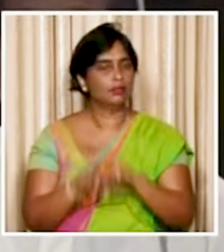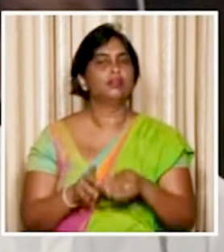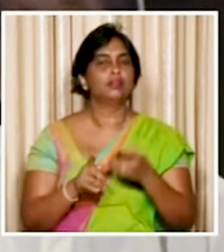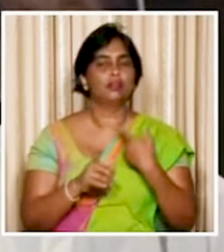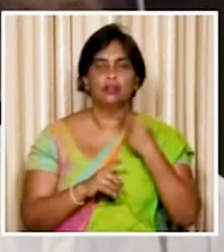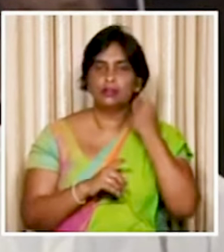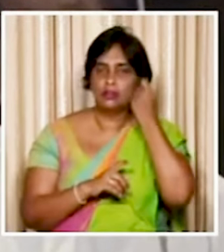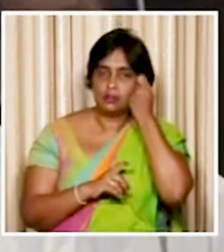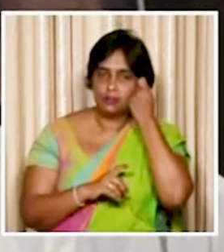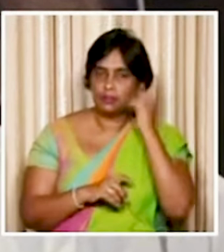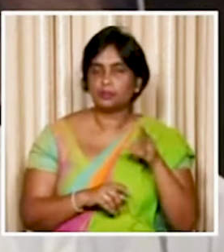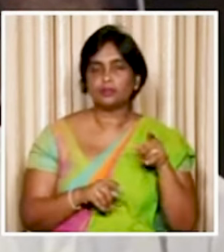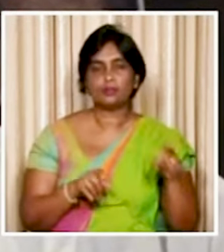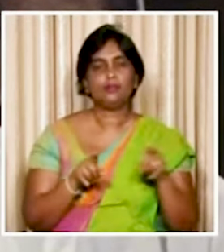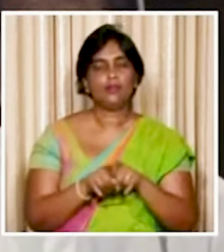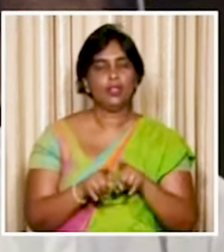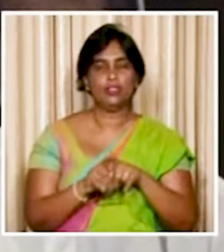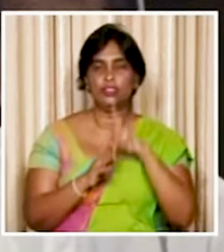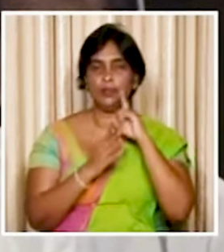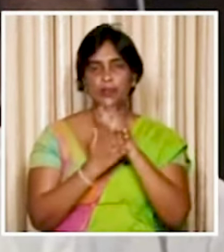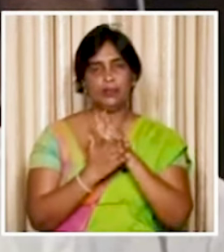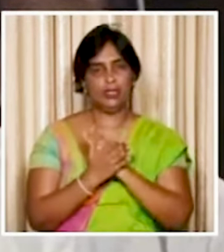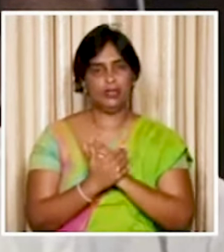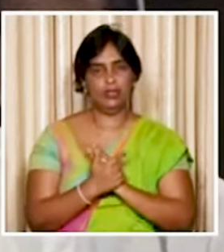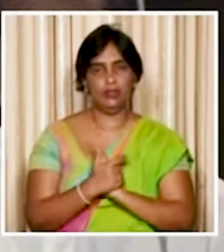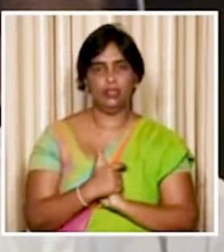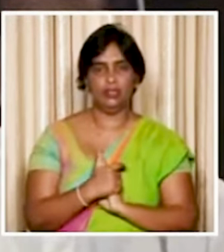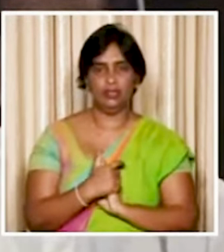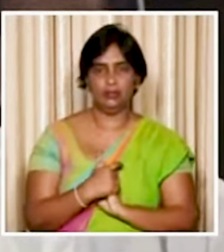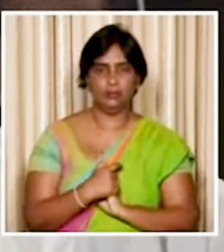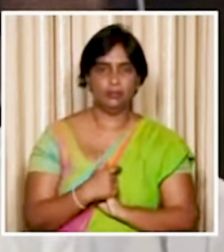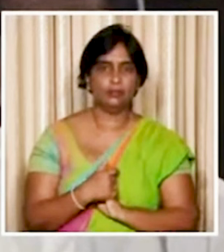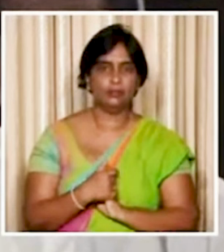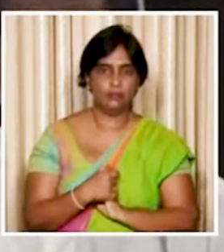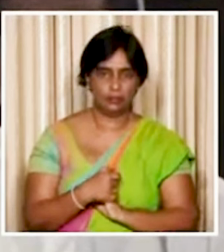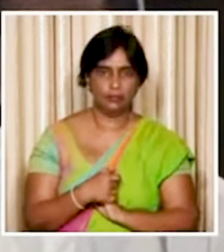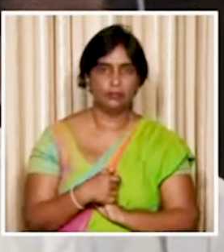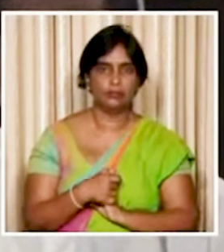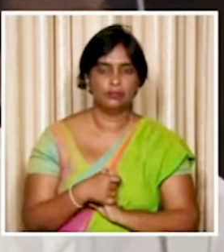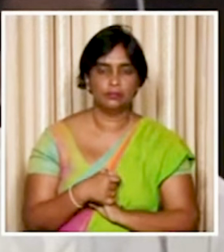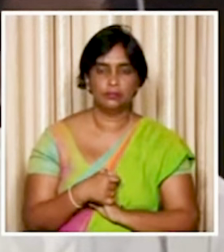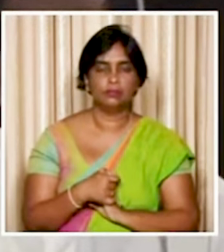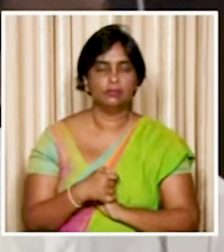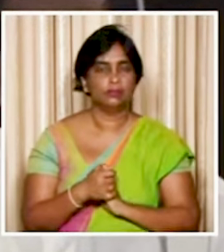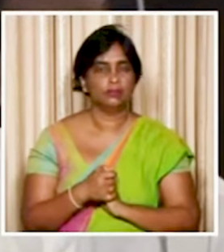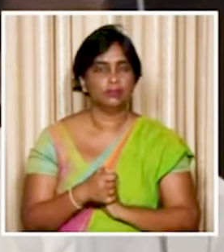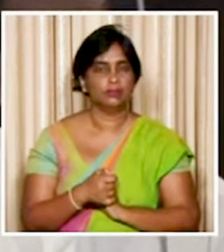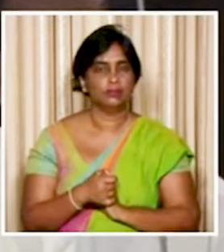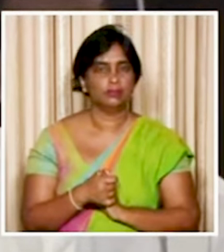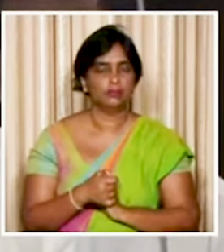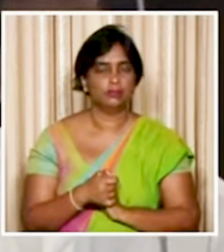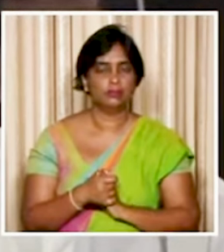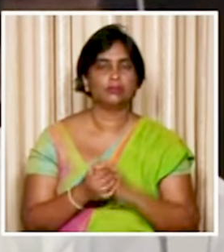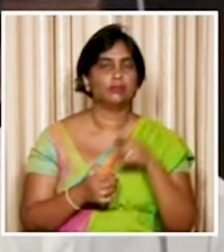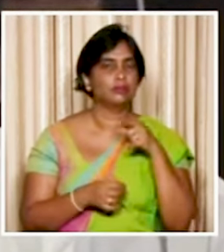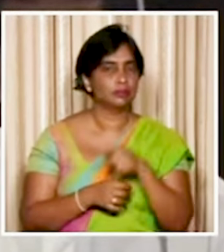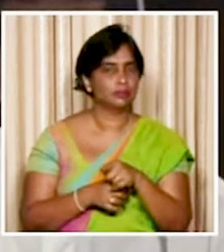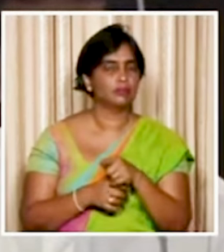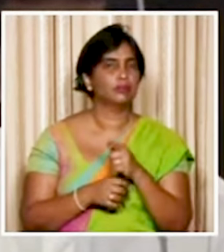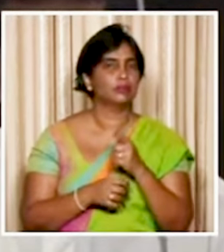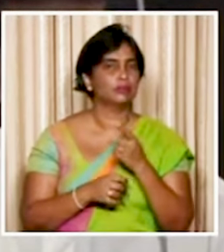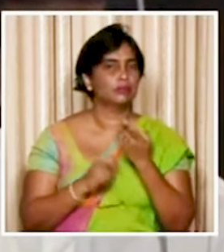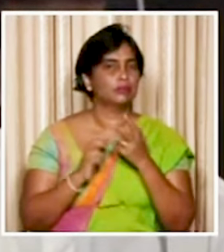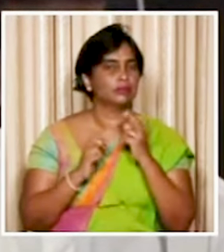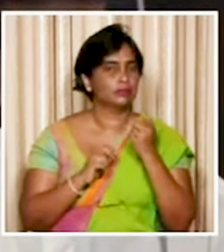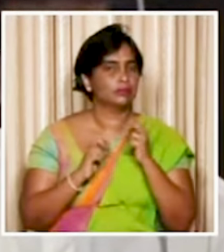உண்மையில் அந்த பொருளாதார நெருக்கடியில் தான் இந்த பாதீட்டை முன்வைக்கிறார்கள் என்பதை நானும்